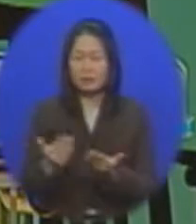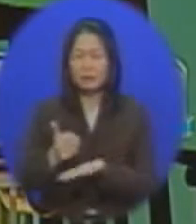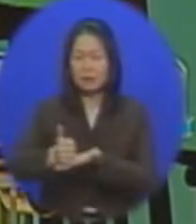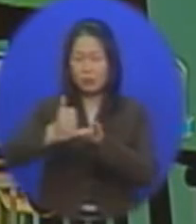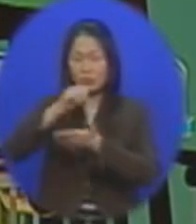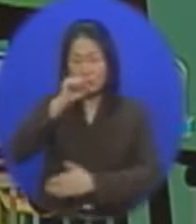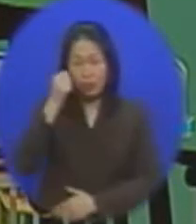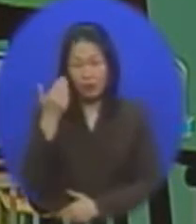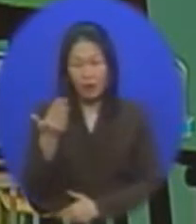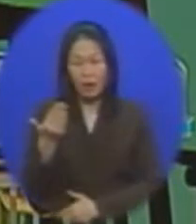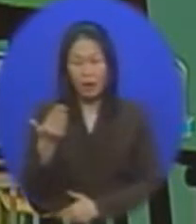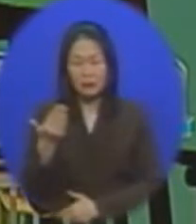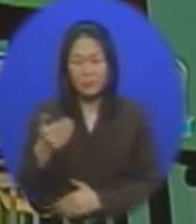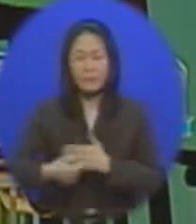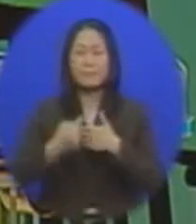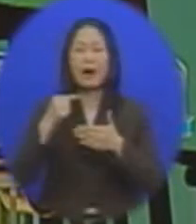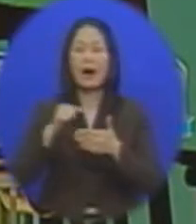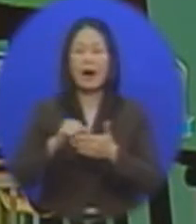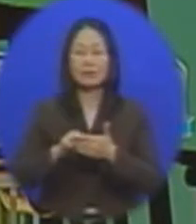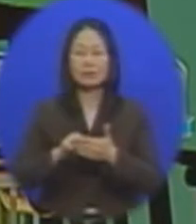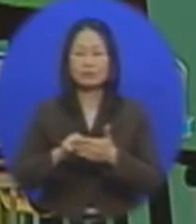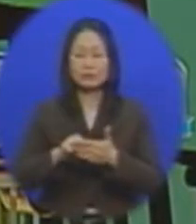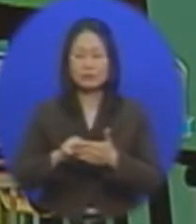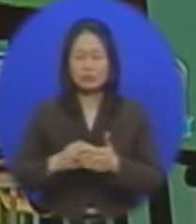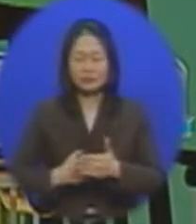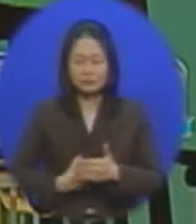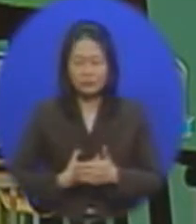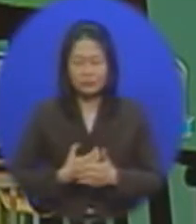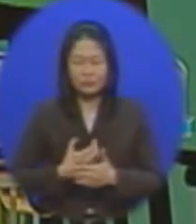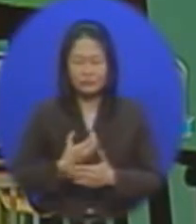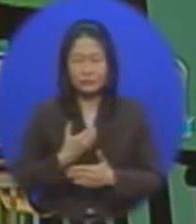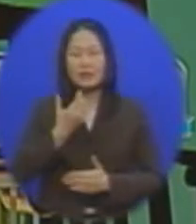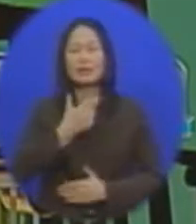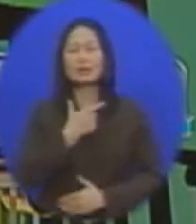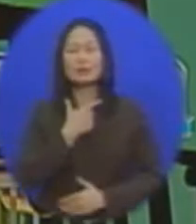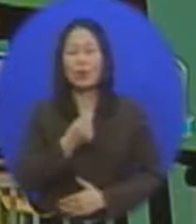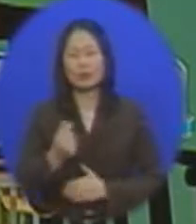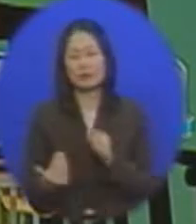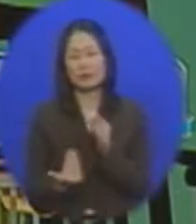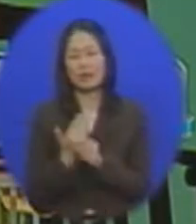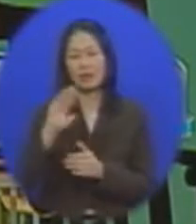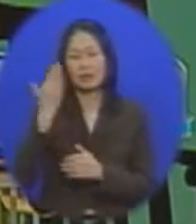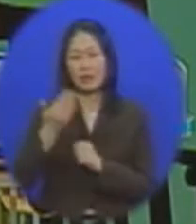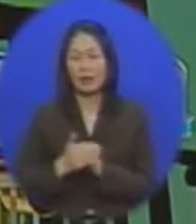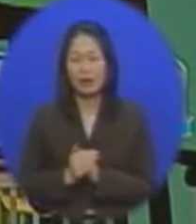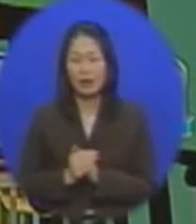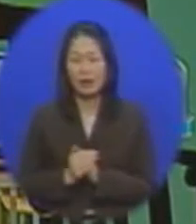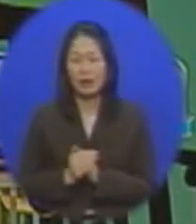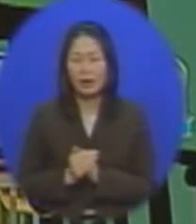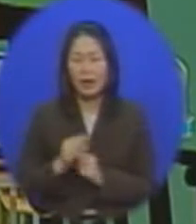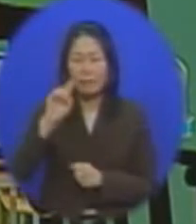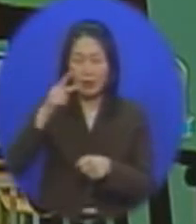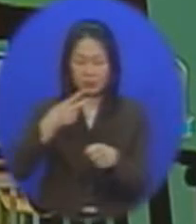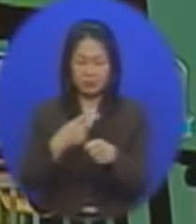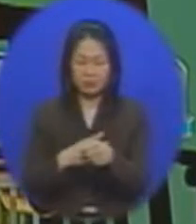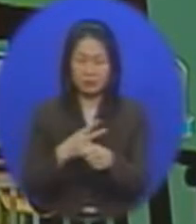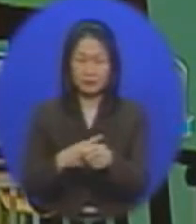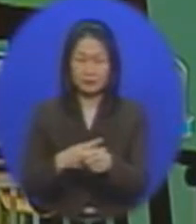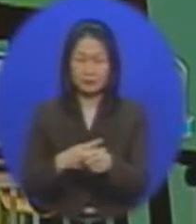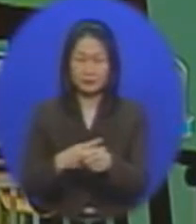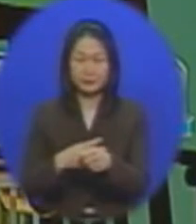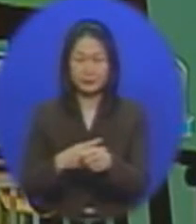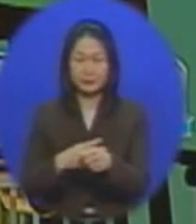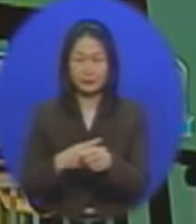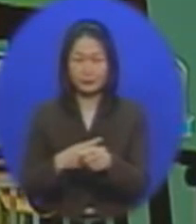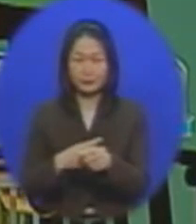하는 마음에서 부터 소원이 일어나게 됩니다 사도 바울은 아